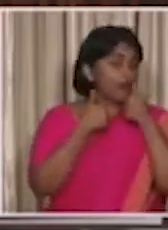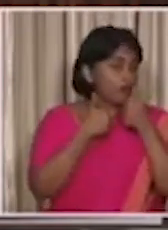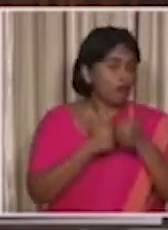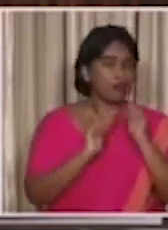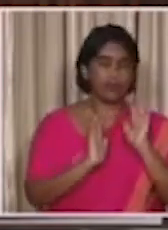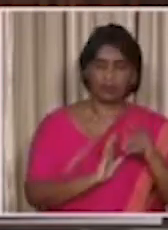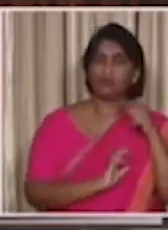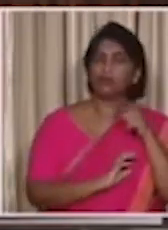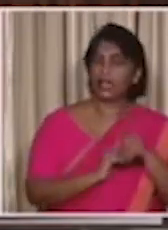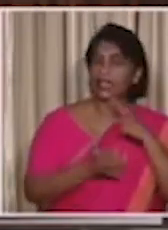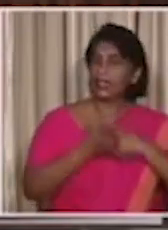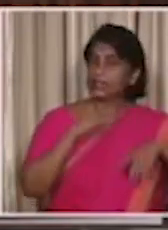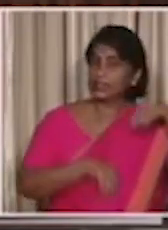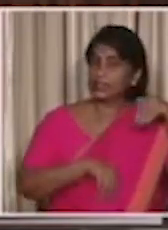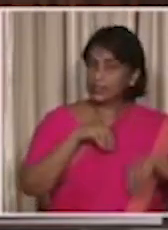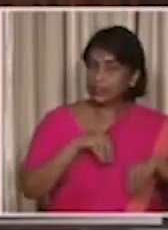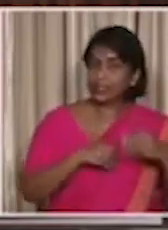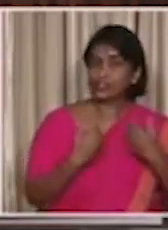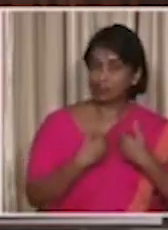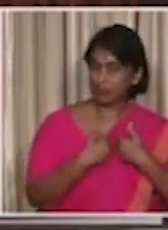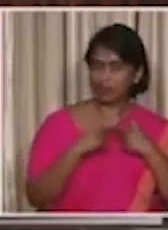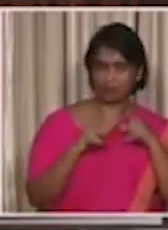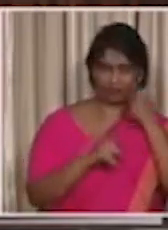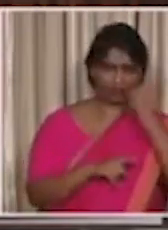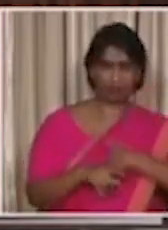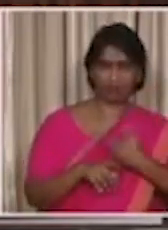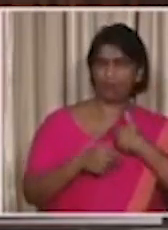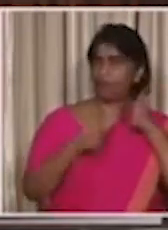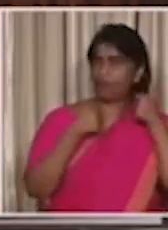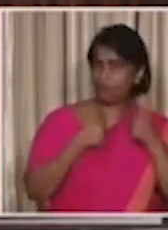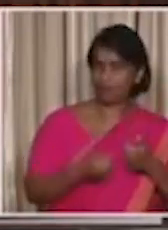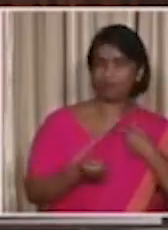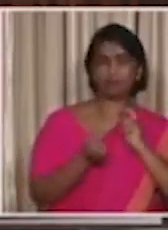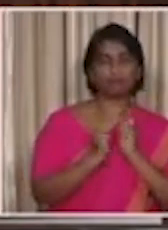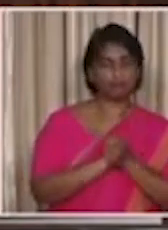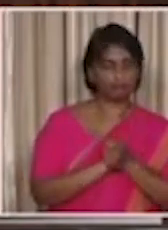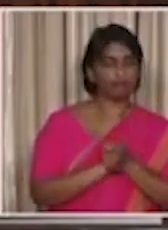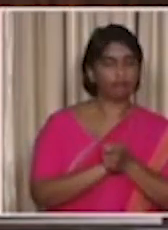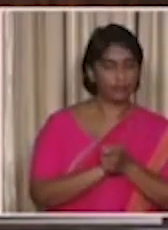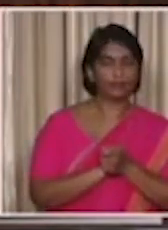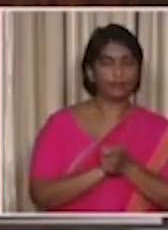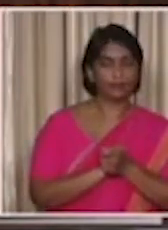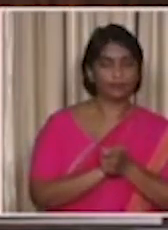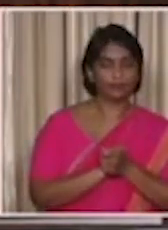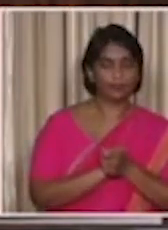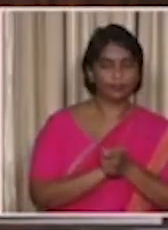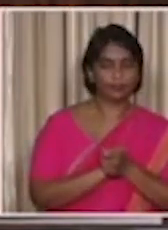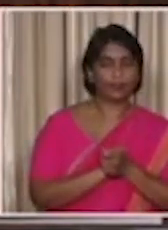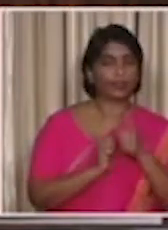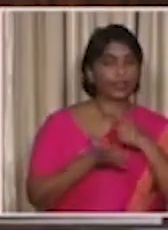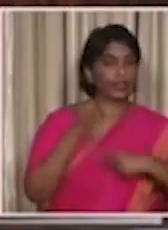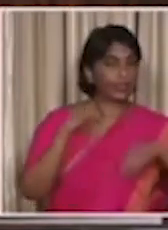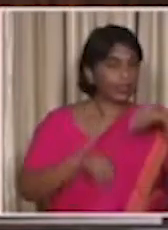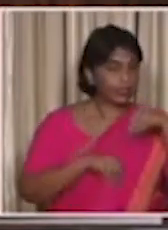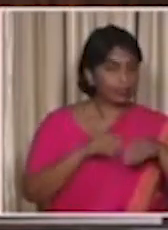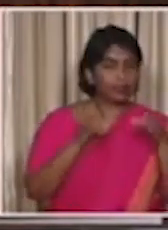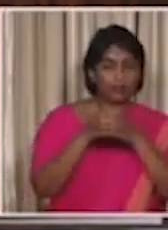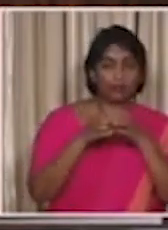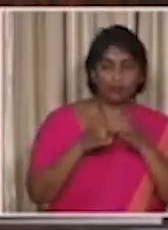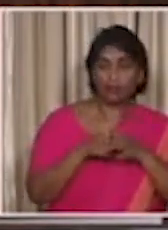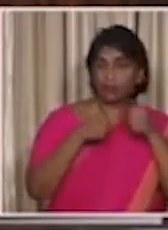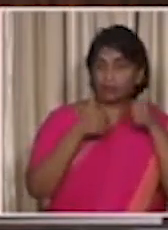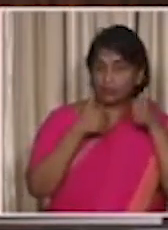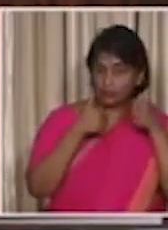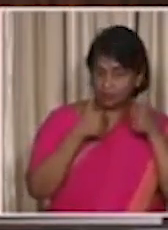යුතුයි. දේශපාලඥයන් හැපිට අපට වඩාත් යහපත් ලෙස වෙනස් විය යුතුයි. දේශපාලන පක්ෂ වඩාත්